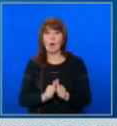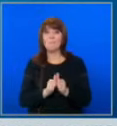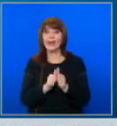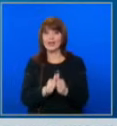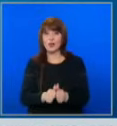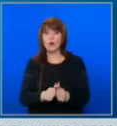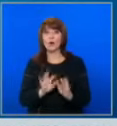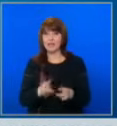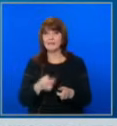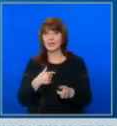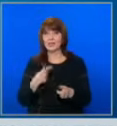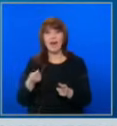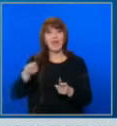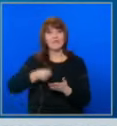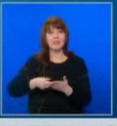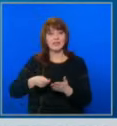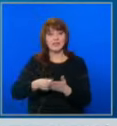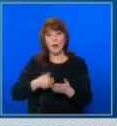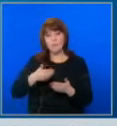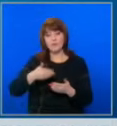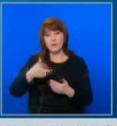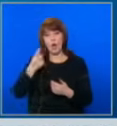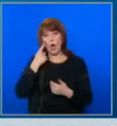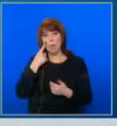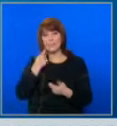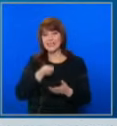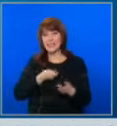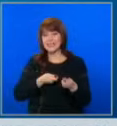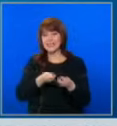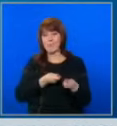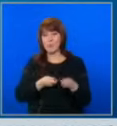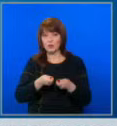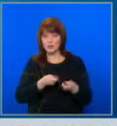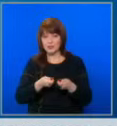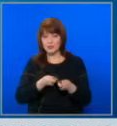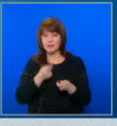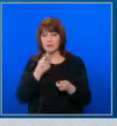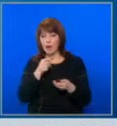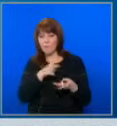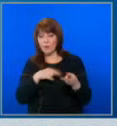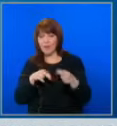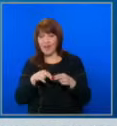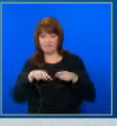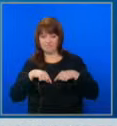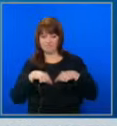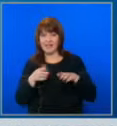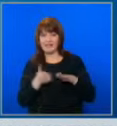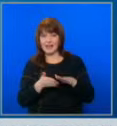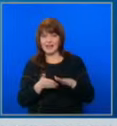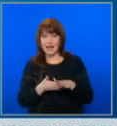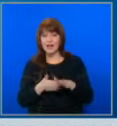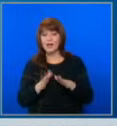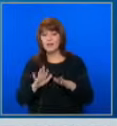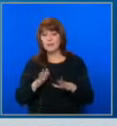би трябвало да има финансиране последвали обаче опити за саботиране на проекта включително с поредица от проверки и дела в този момент